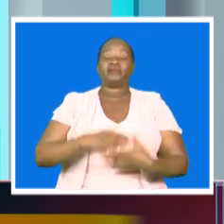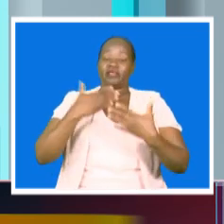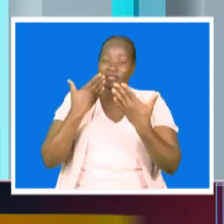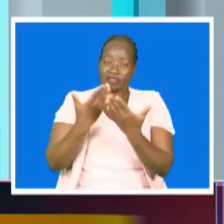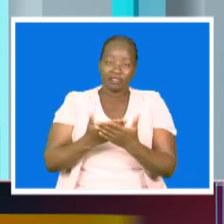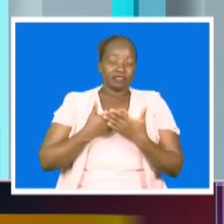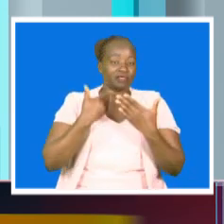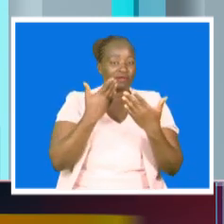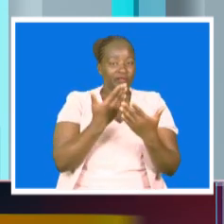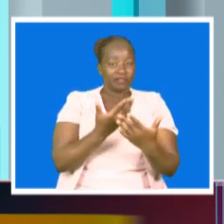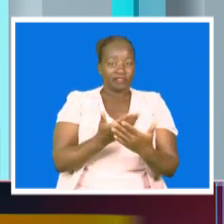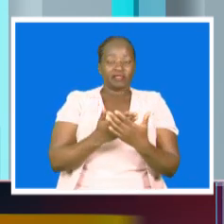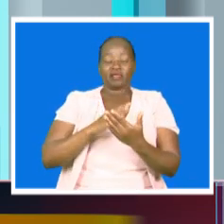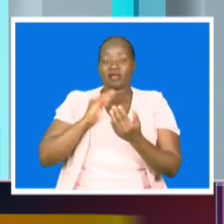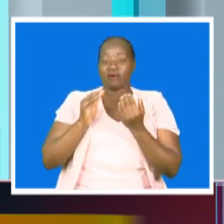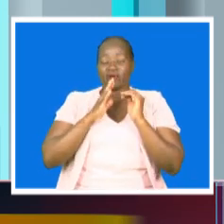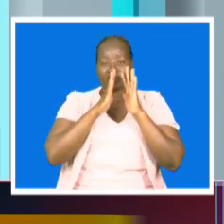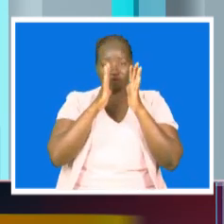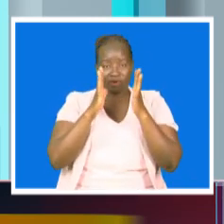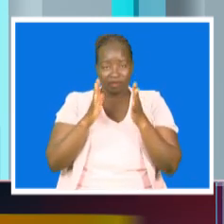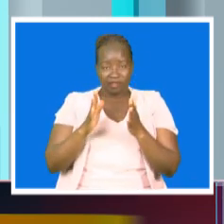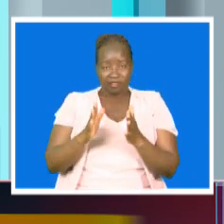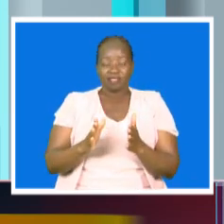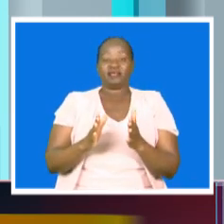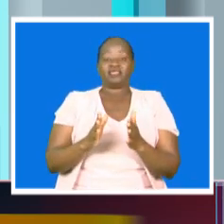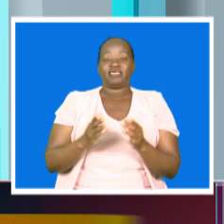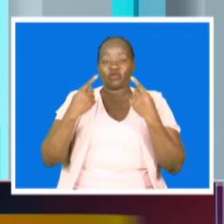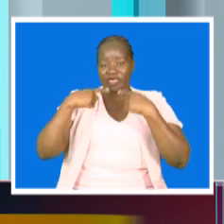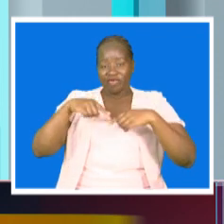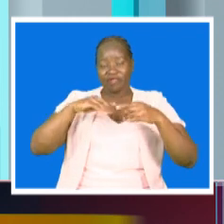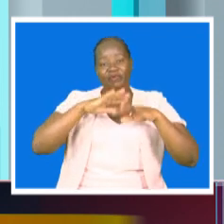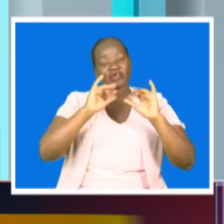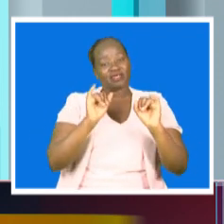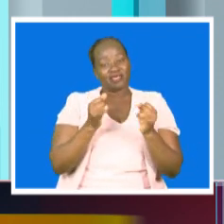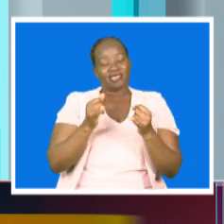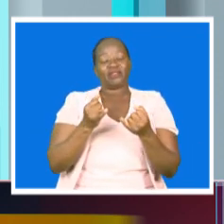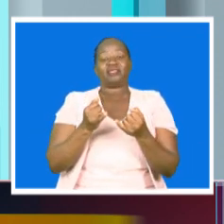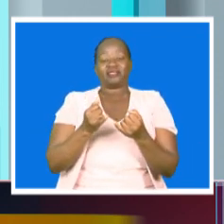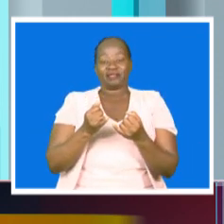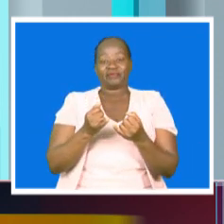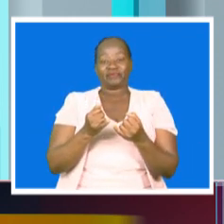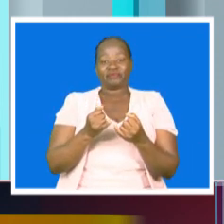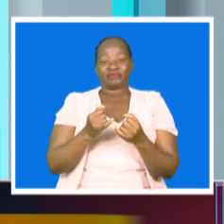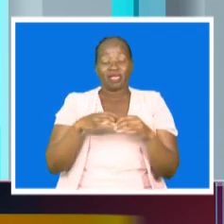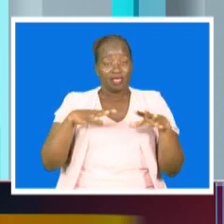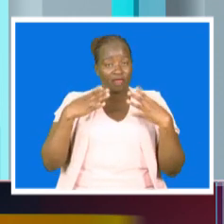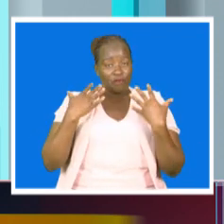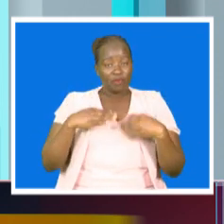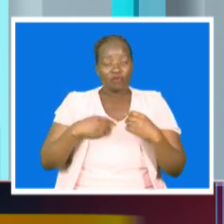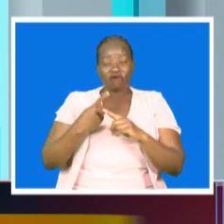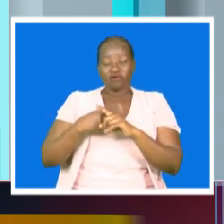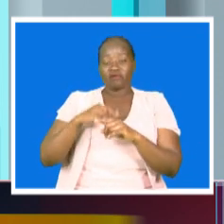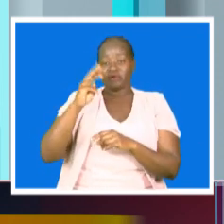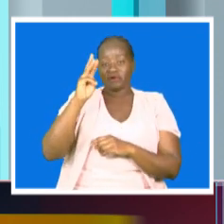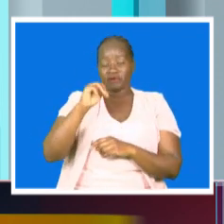thengio mwandiki witu wa mohoro wa ngui wa mrithi ni undu wa riboti. Tukithi na mbere ati Moige kuma mwena wa